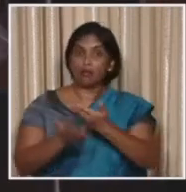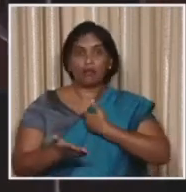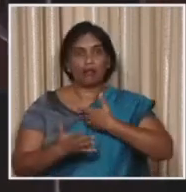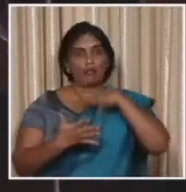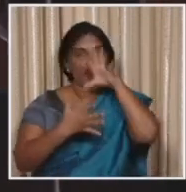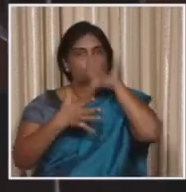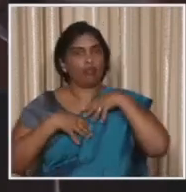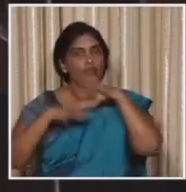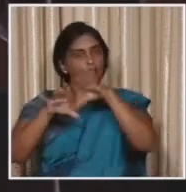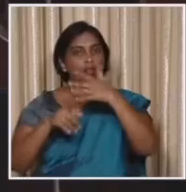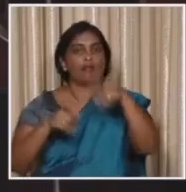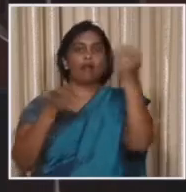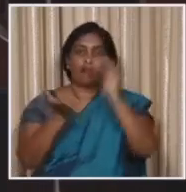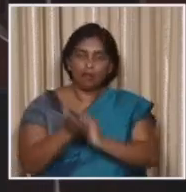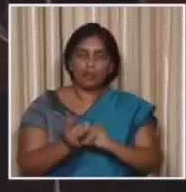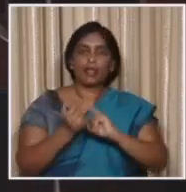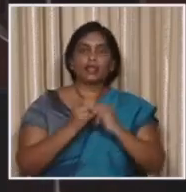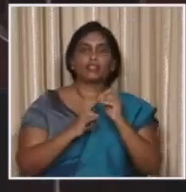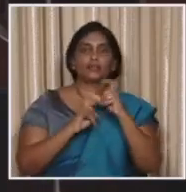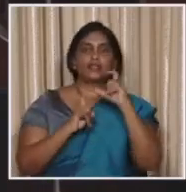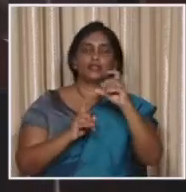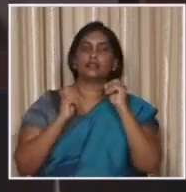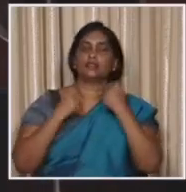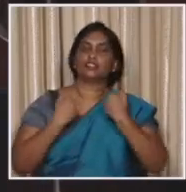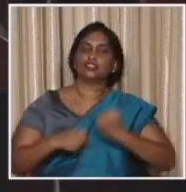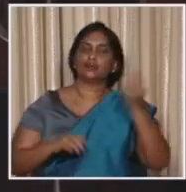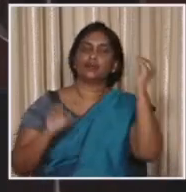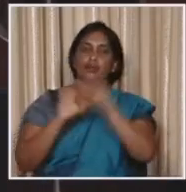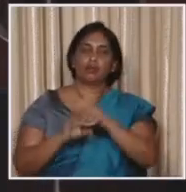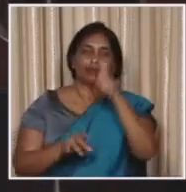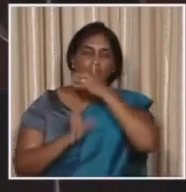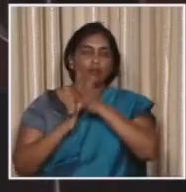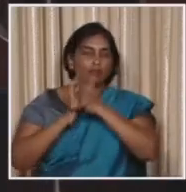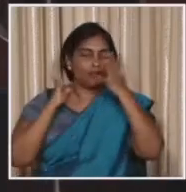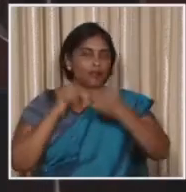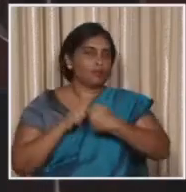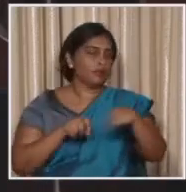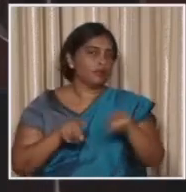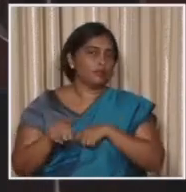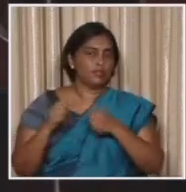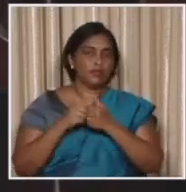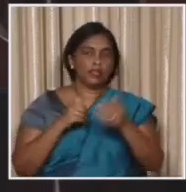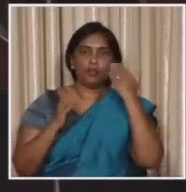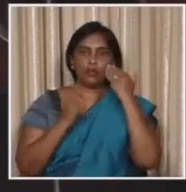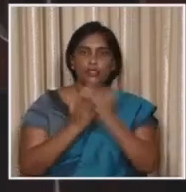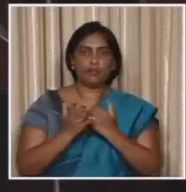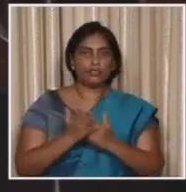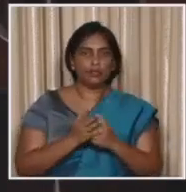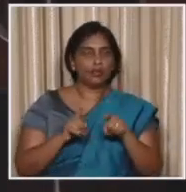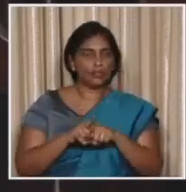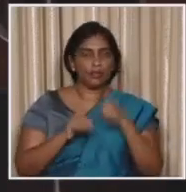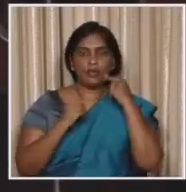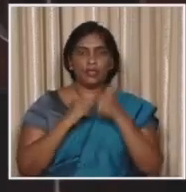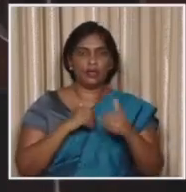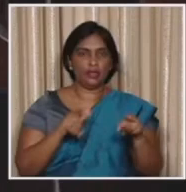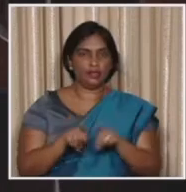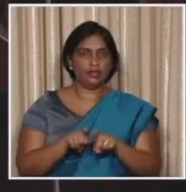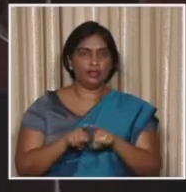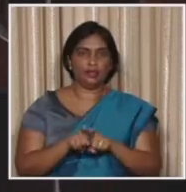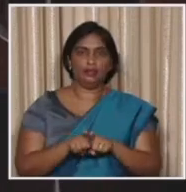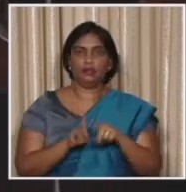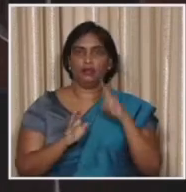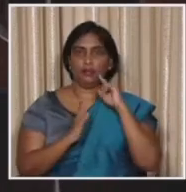මිනිහට වෙච්ච වැඩක් නෑ අන්තිමට ආයේ SPC එකේ සභාපති වුණා මේ වංචා දූෂණ සහායන ගානකට ඔහු සම්බන්ධ වුණා ඉතින් ඒක නිසා විශේෂයෙන්ම මේ SPC